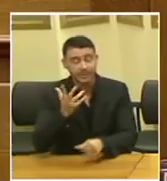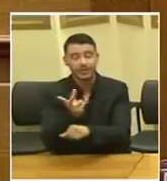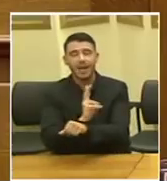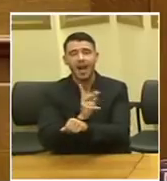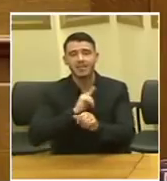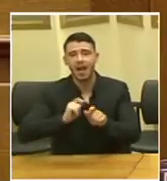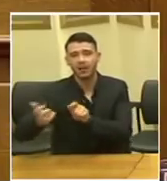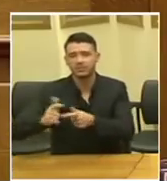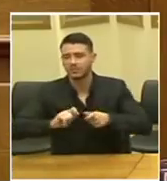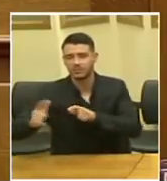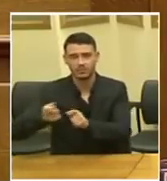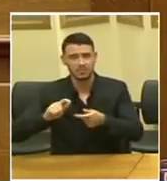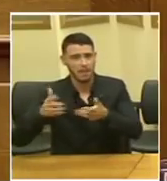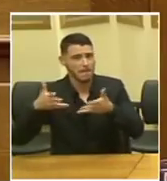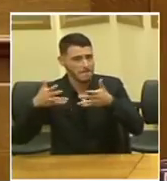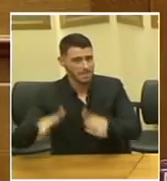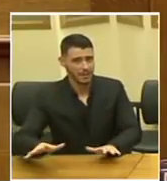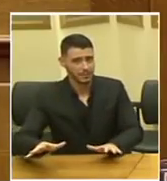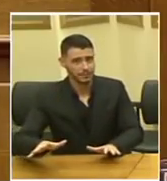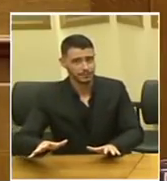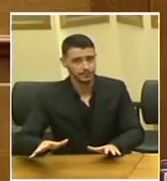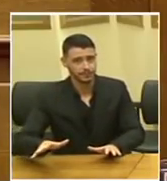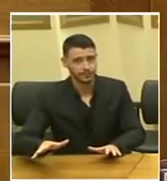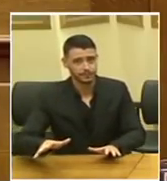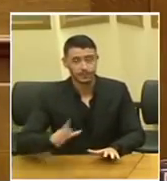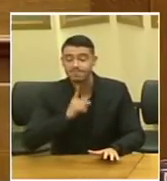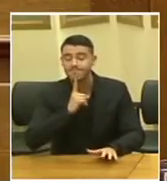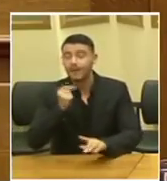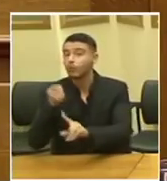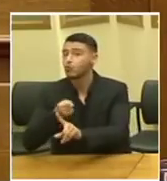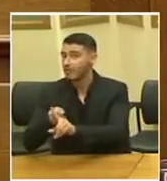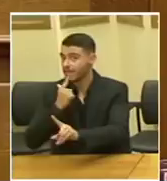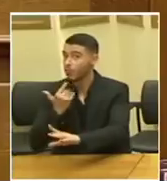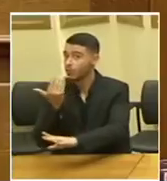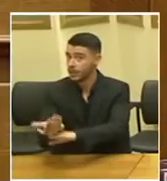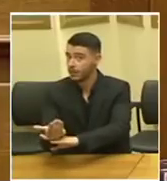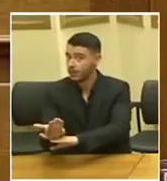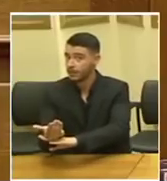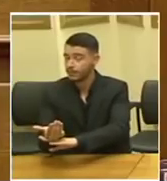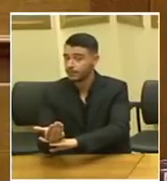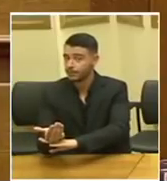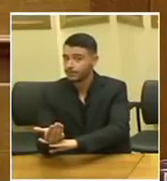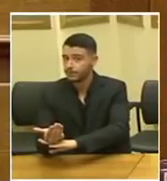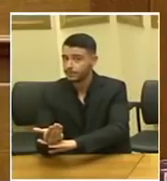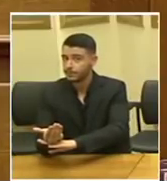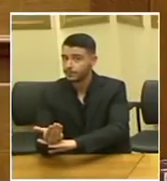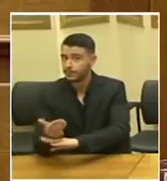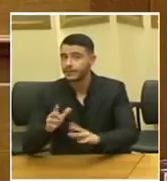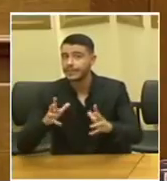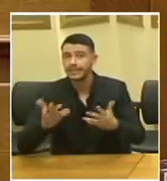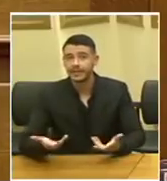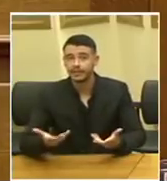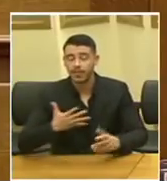υπήρξε και ευρωβουλευτής σας και μπορεί να σας τα δείξει, ήτανε, όπως έγραφε, για πάσα